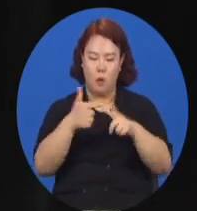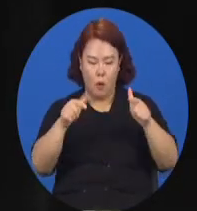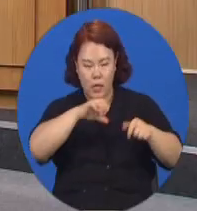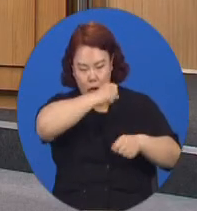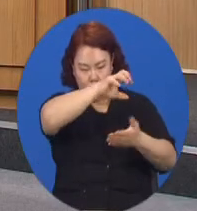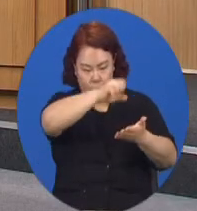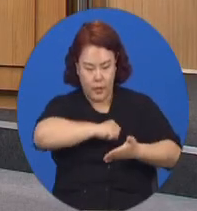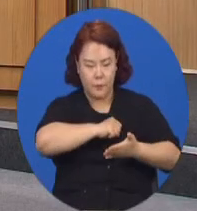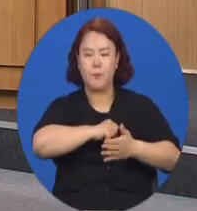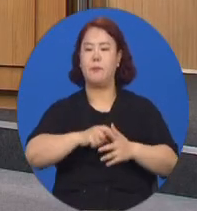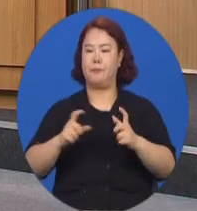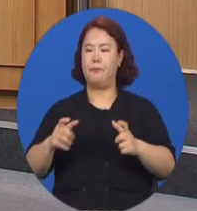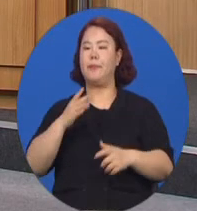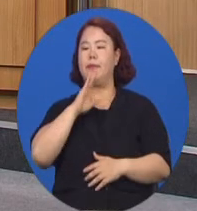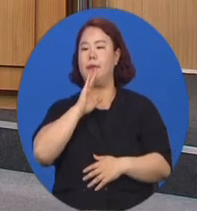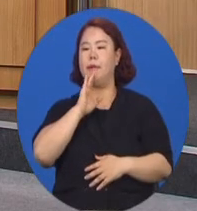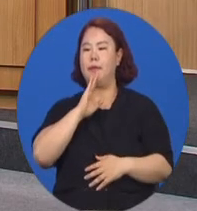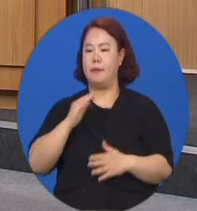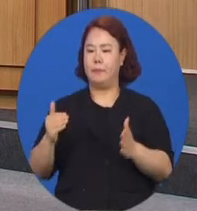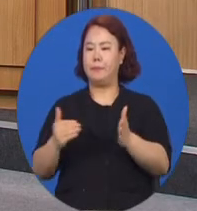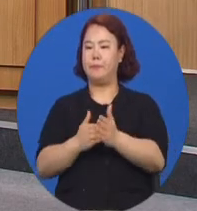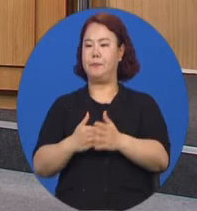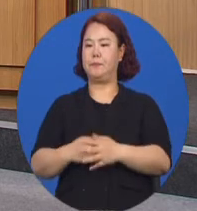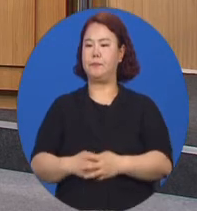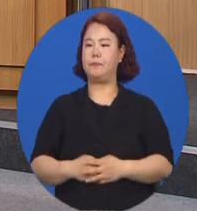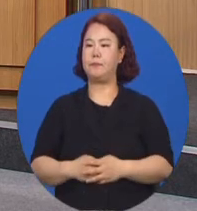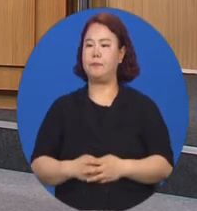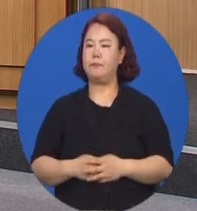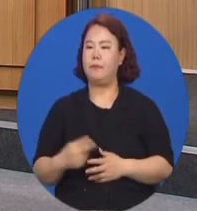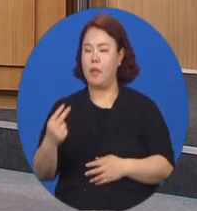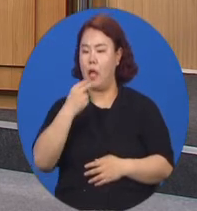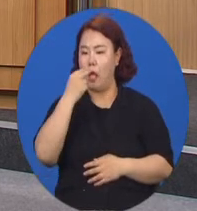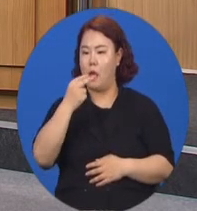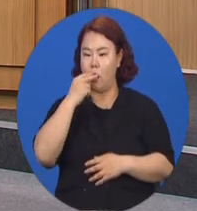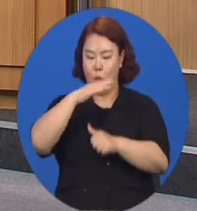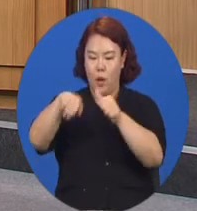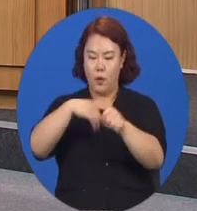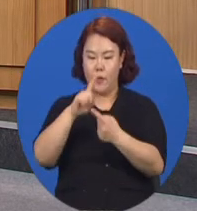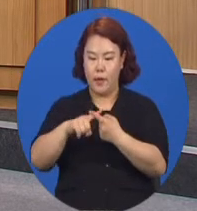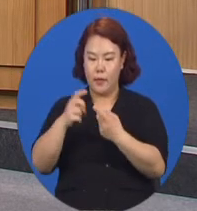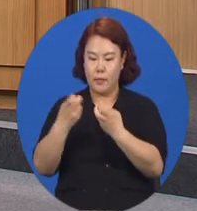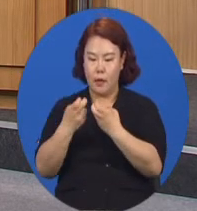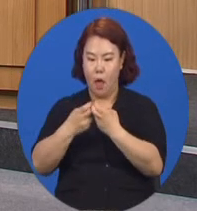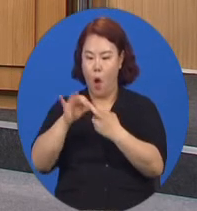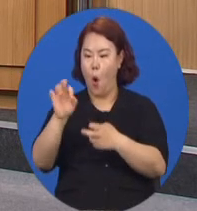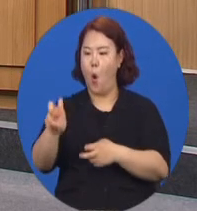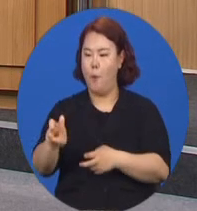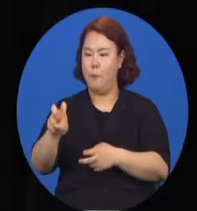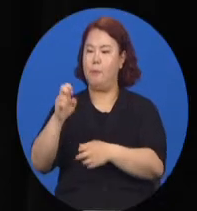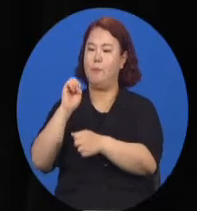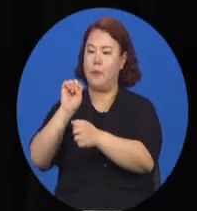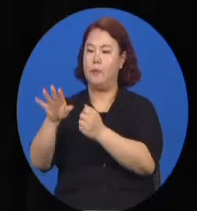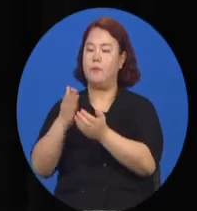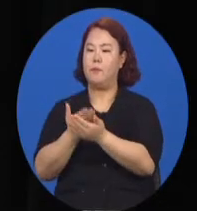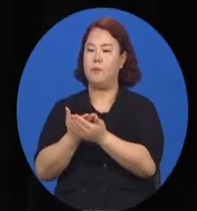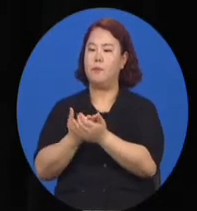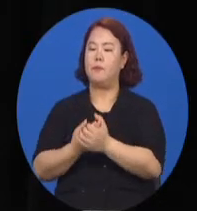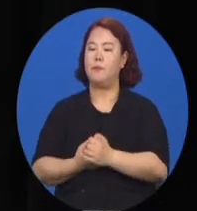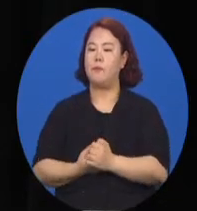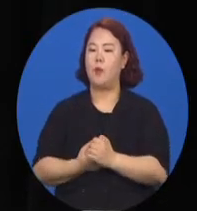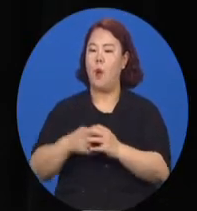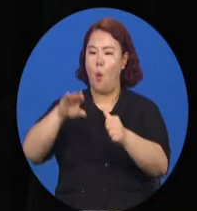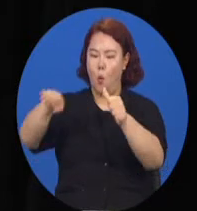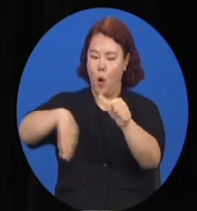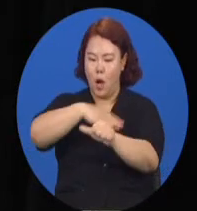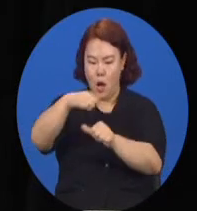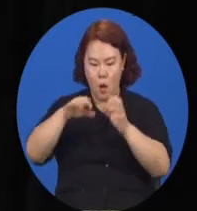지역 환경에. 네. 자, 거기까지 듣겠습니다. 자, 대기 환경 등에 대한 대책 마지막으로 엄재창 후보 답변해 주실까요? 네, 이 환경은 두